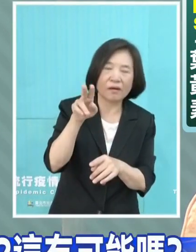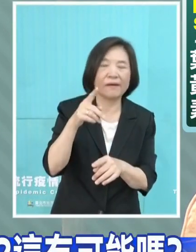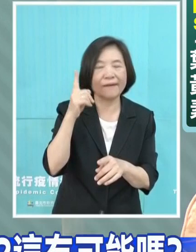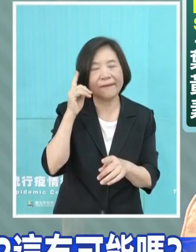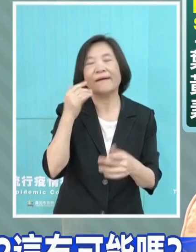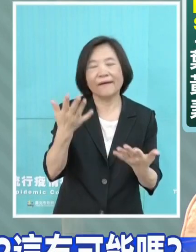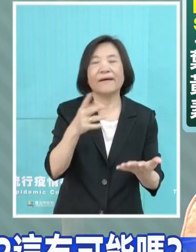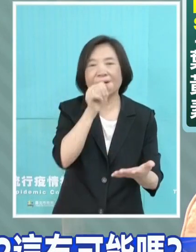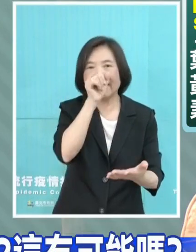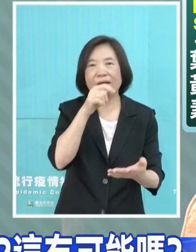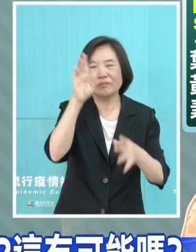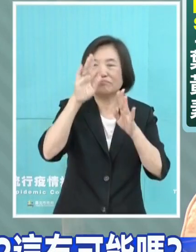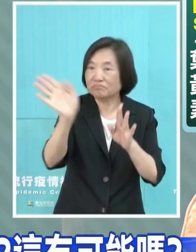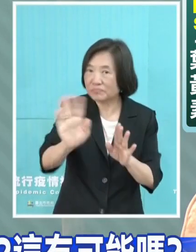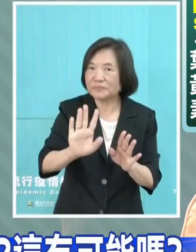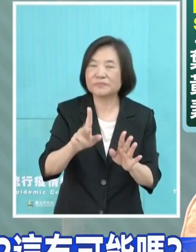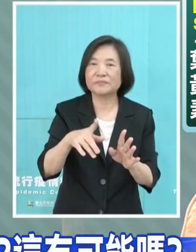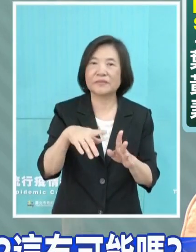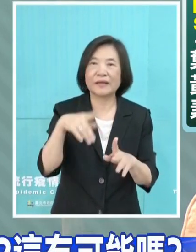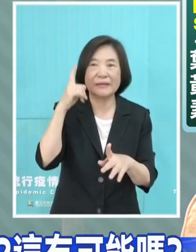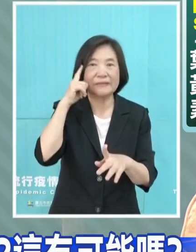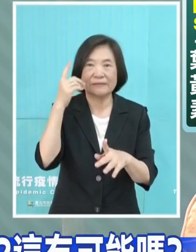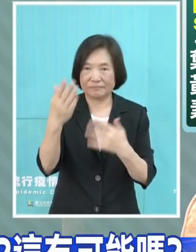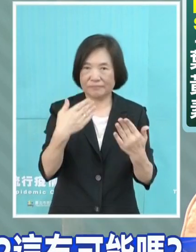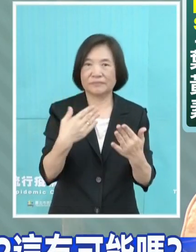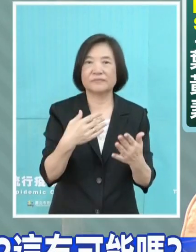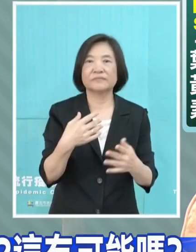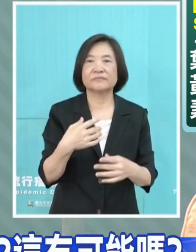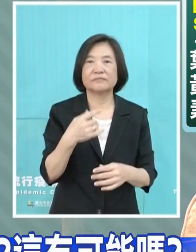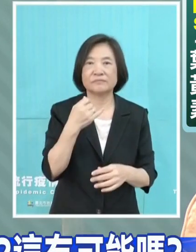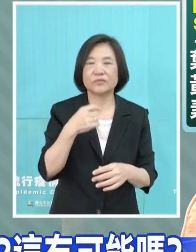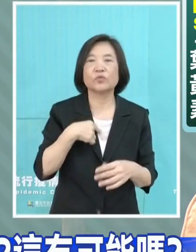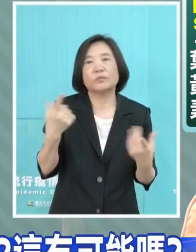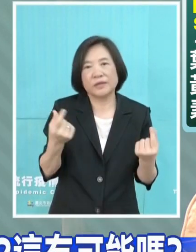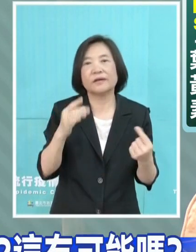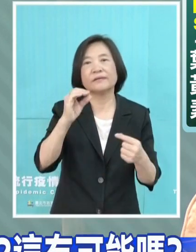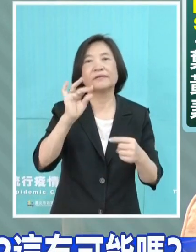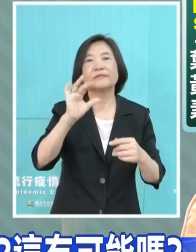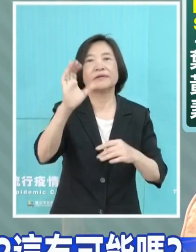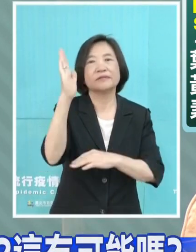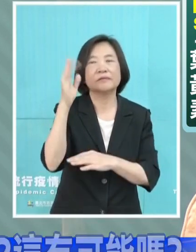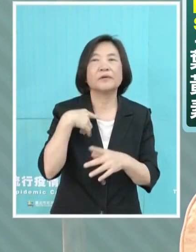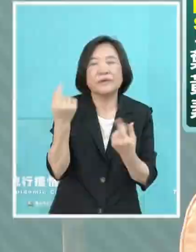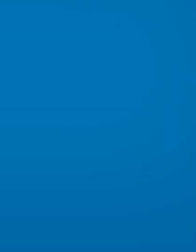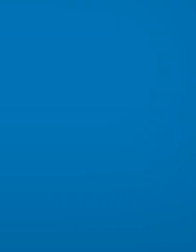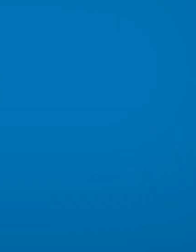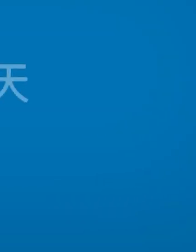做，你知道吗？啊，但是想好就好，哎，不要哦乱喊一个价。